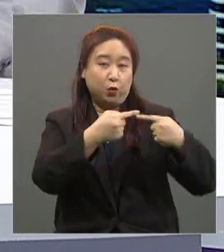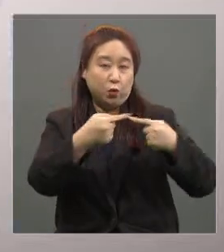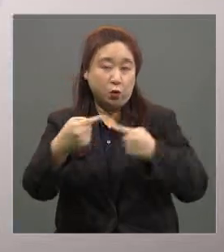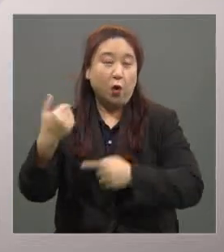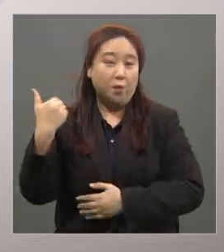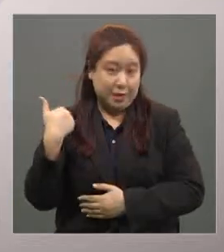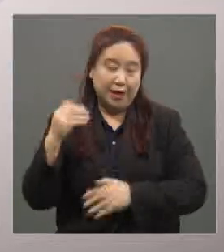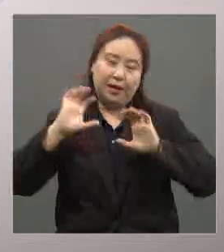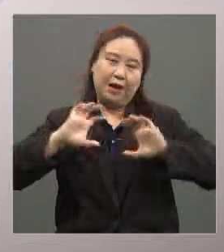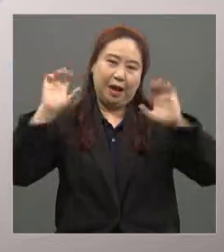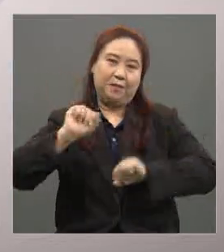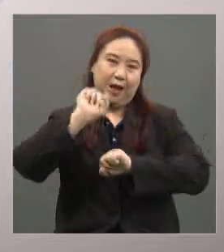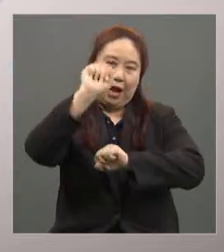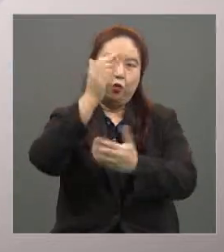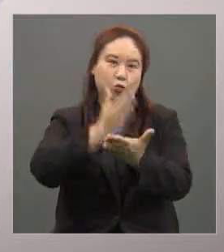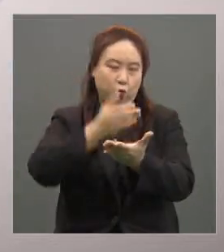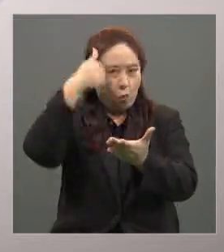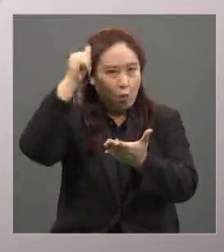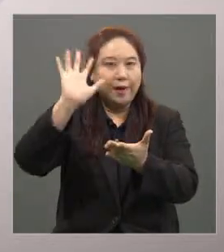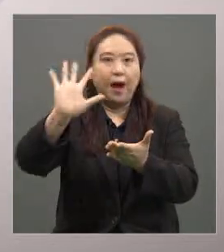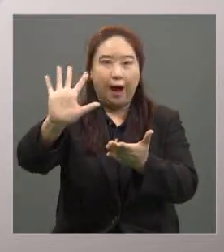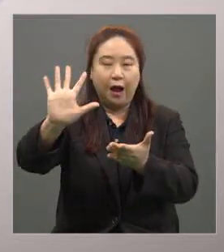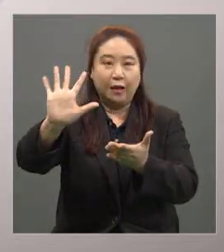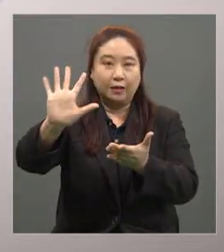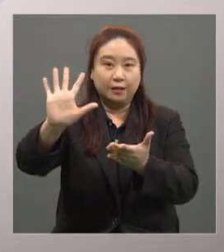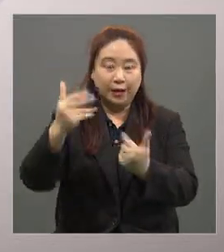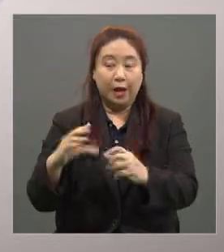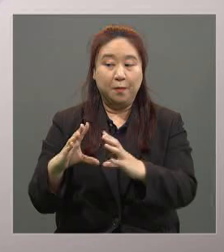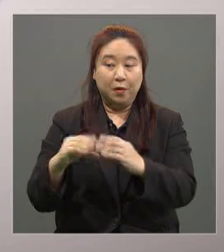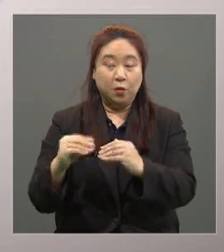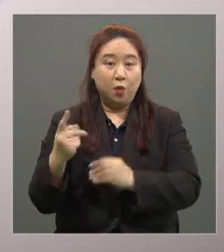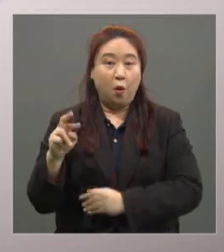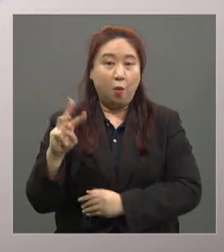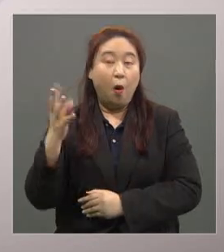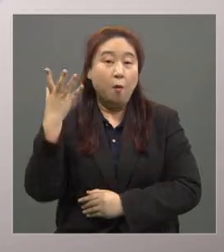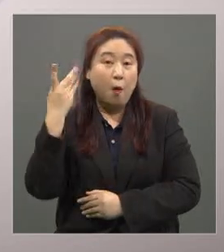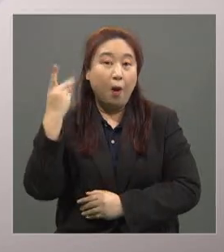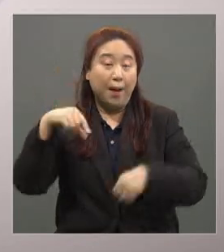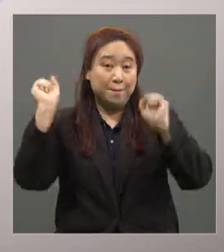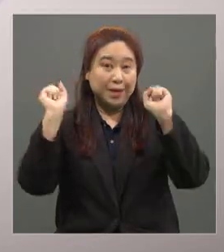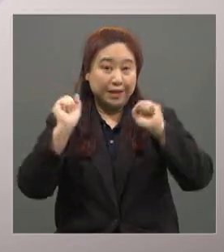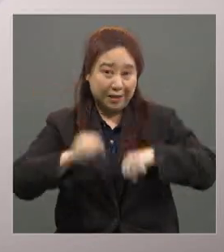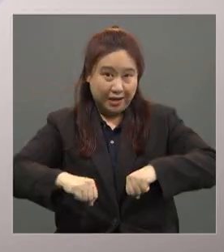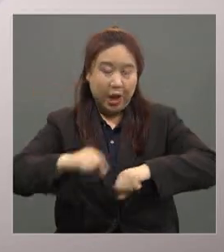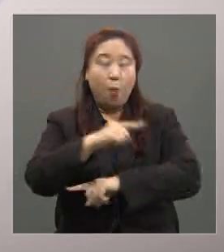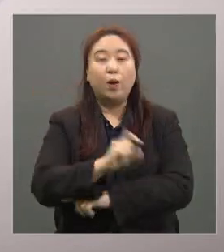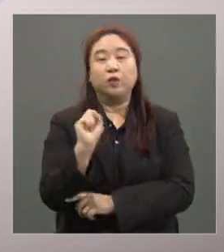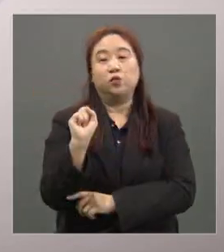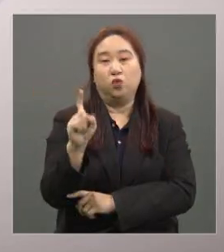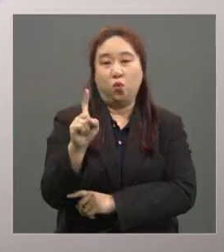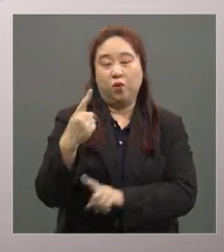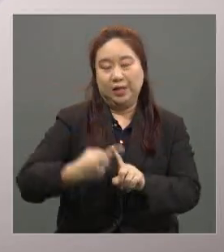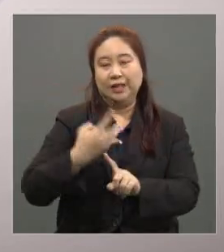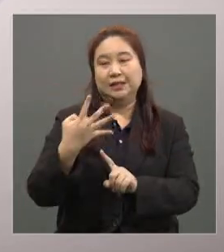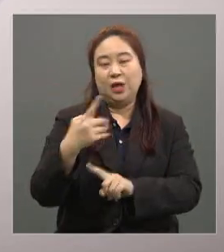ประกาศหยุดยาวเลยนะคะถึง 5วันด้วยกันคุณผู้ชมหลังจากที่ประชุมคณะรัฐมนตรีเมื่อวานนี้มีมติก็คือให้วันศุกร์ที่ 12